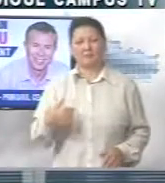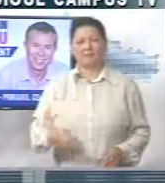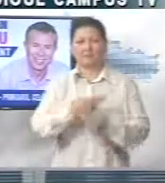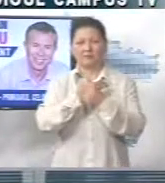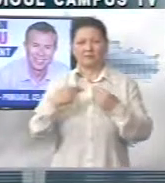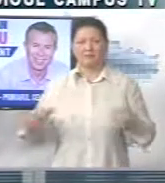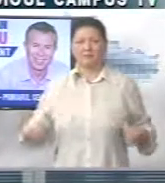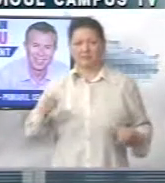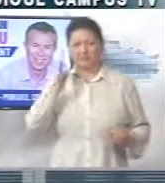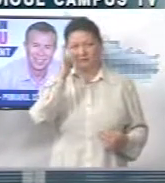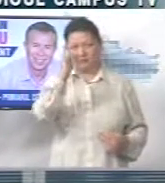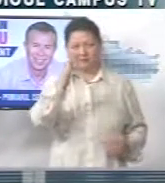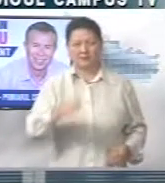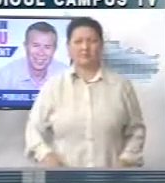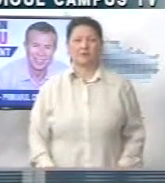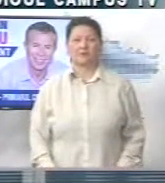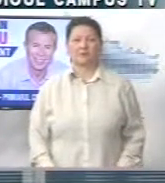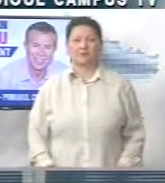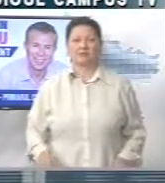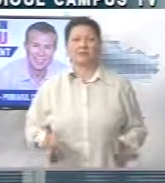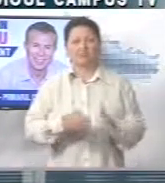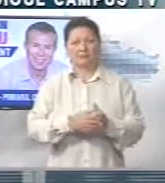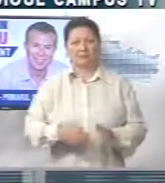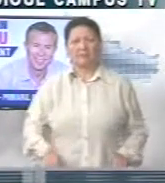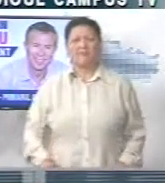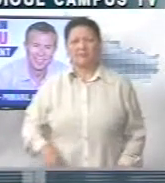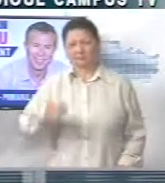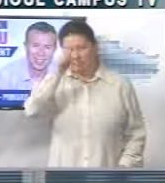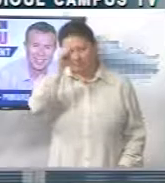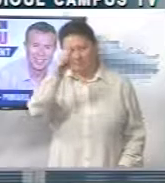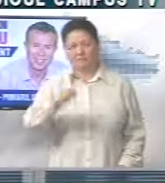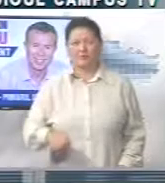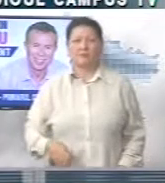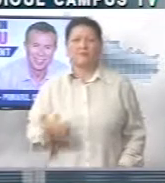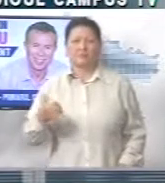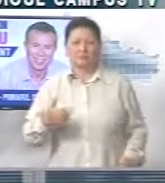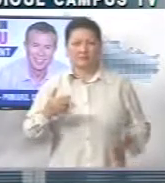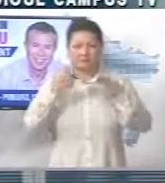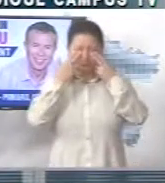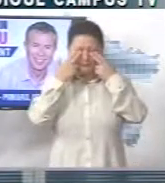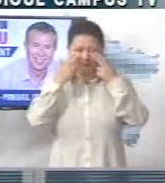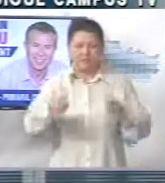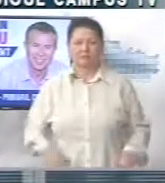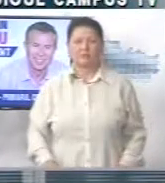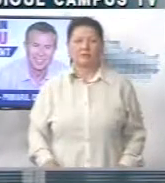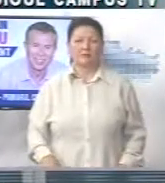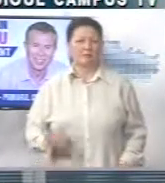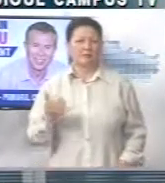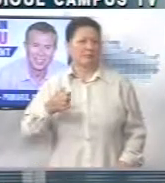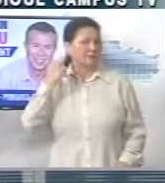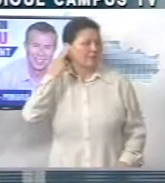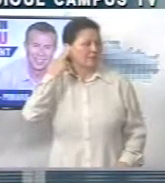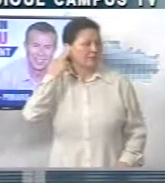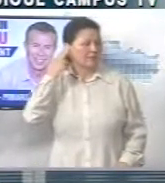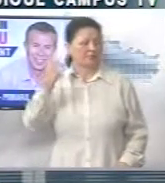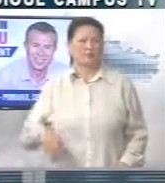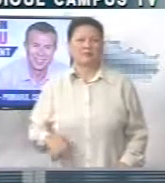iau, anumite facilități pentru aceste persoane care nu văd, care nu aud, care nu se pot exprima, care sunt